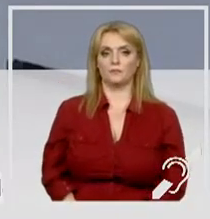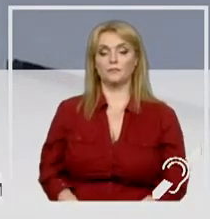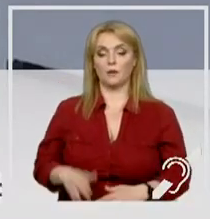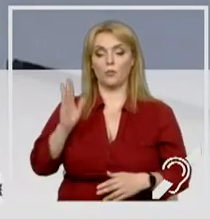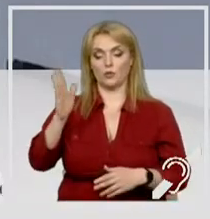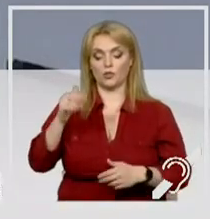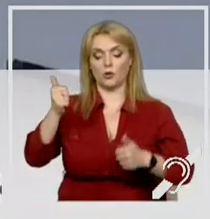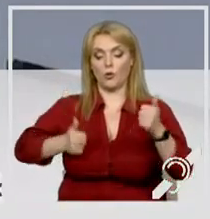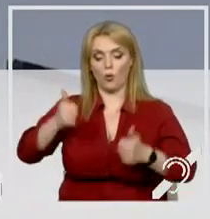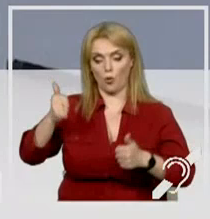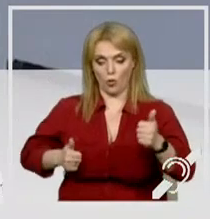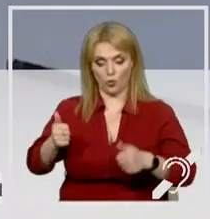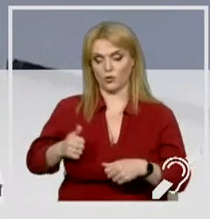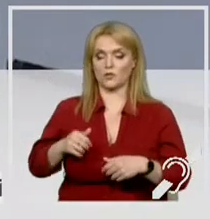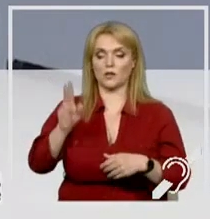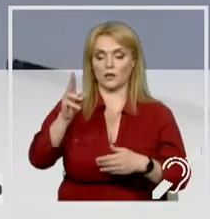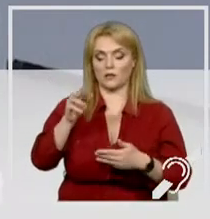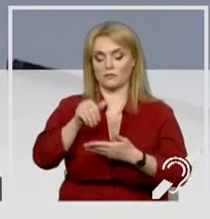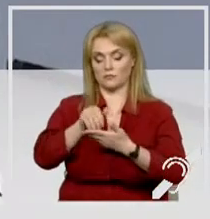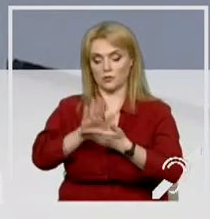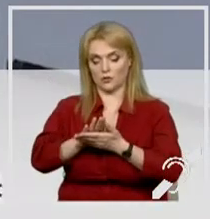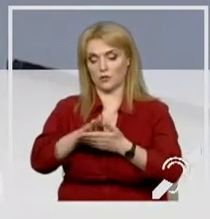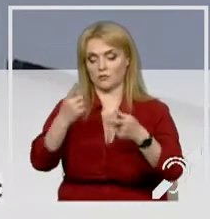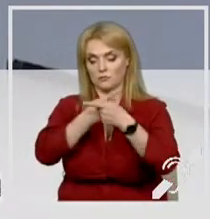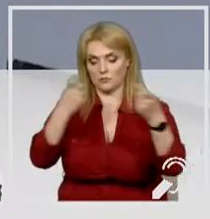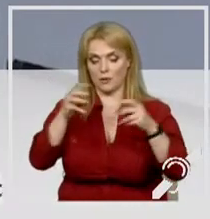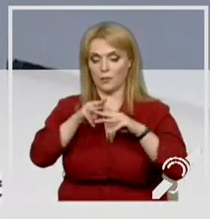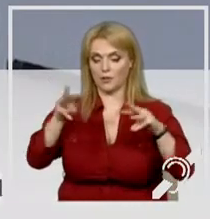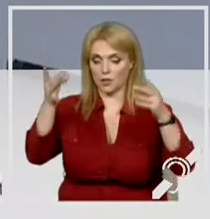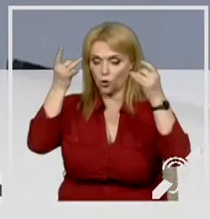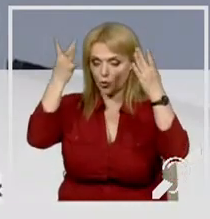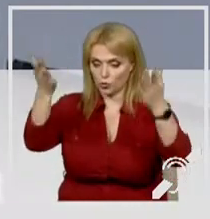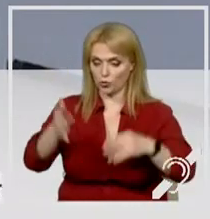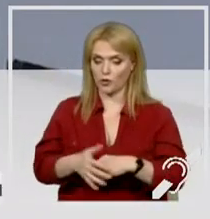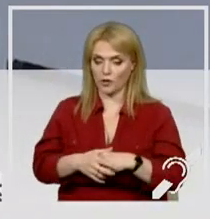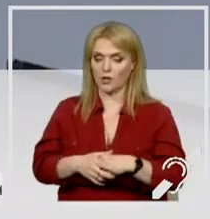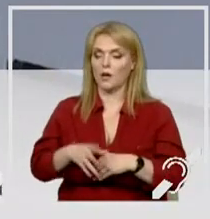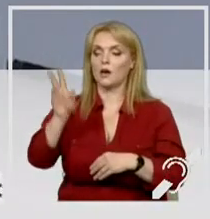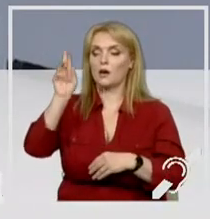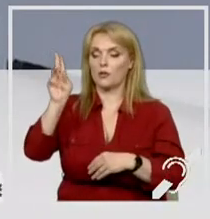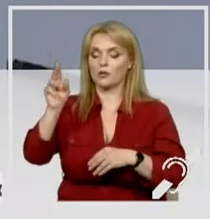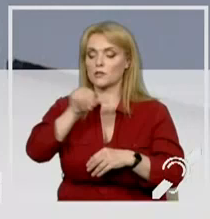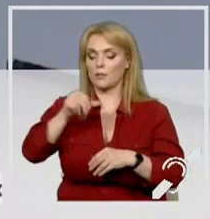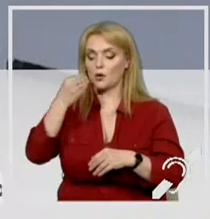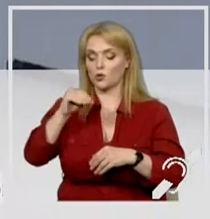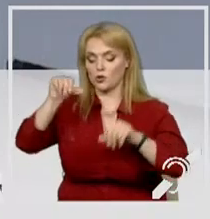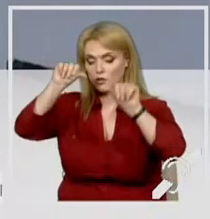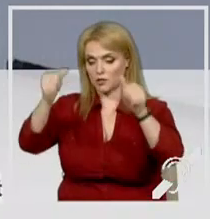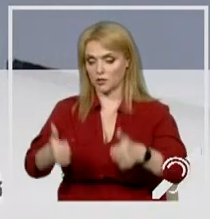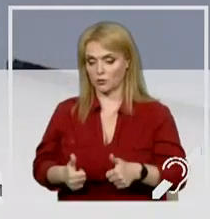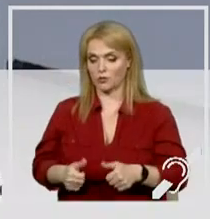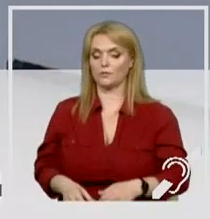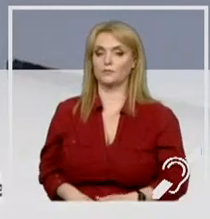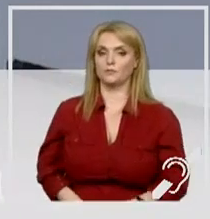Ministerul Culturii, care ulterior ar fi fost anulat. La rândul său, ministrul declară că ultimul cuvânt în această dispută îl va avea